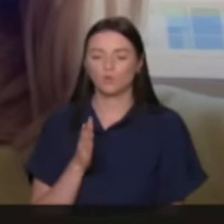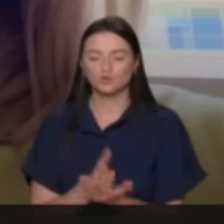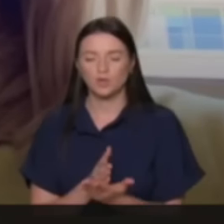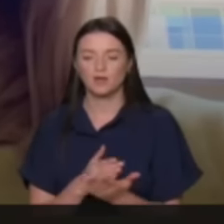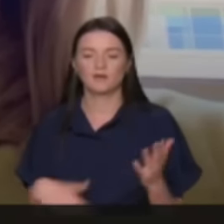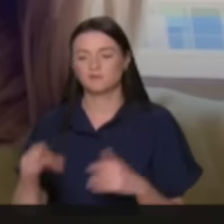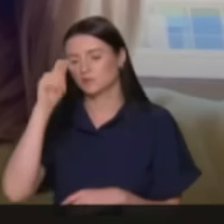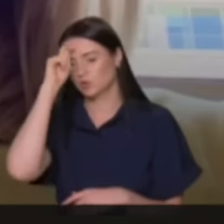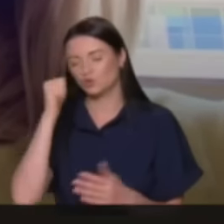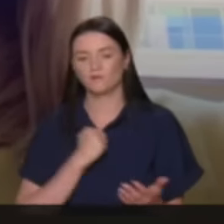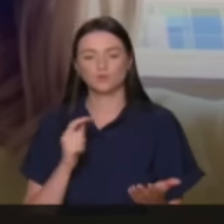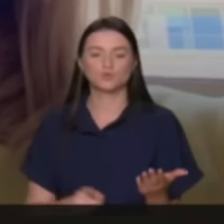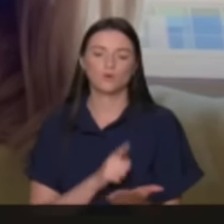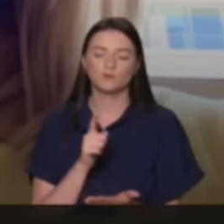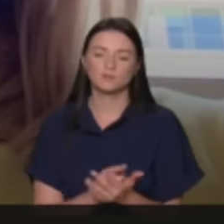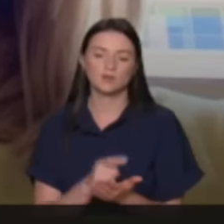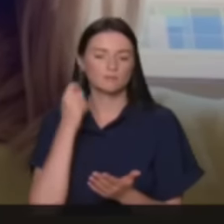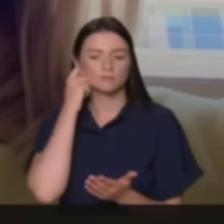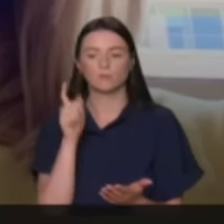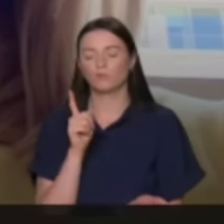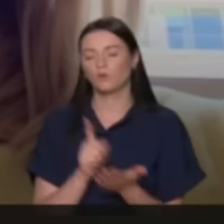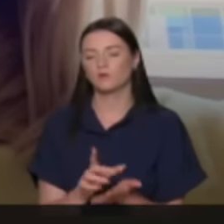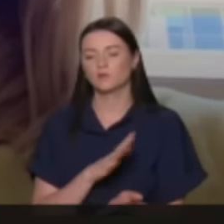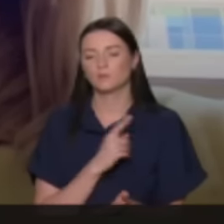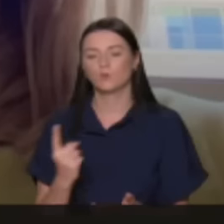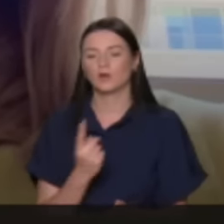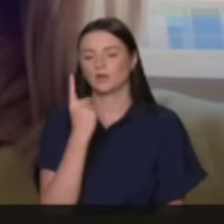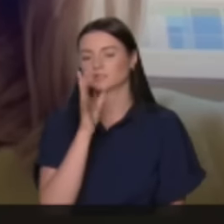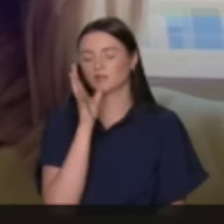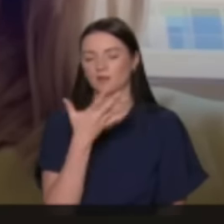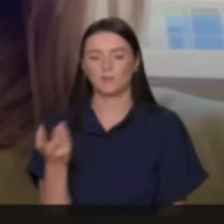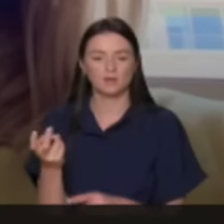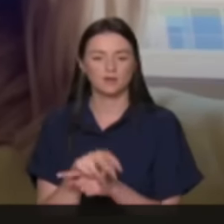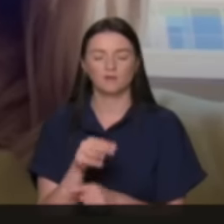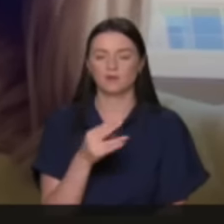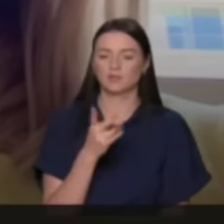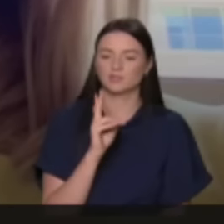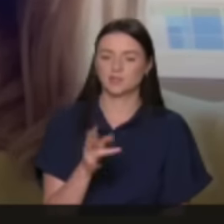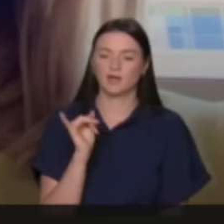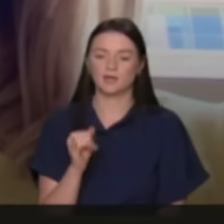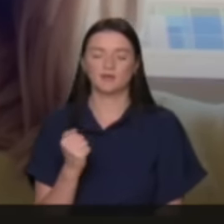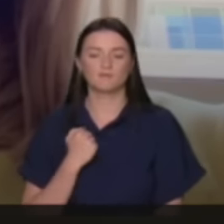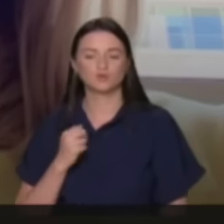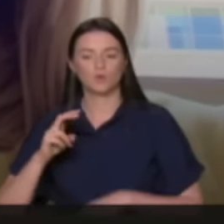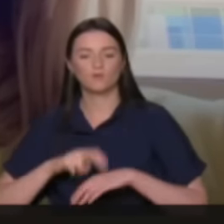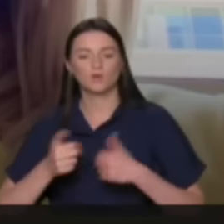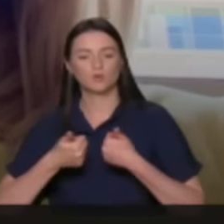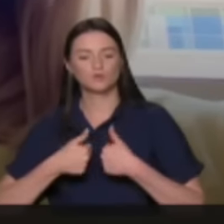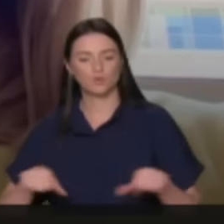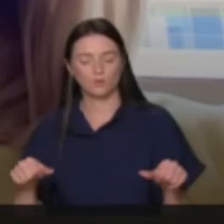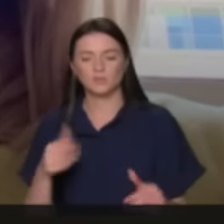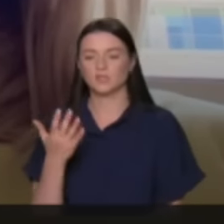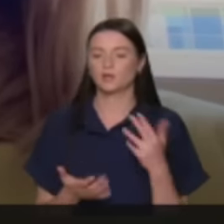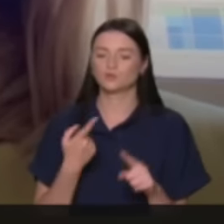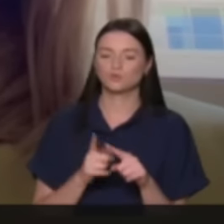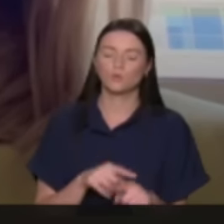чоловіки військовозобов'язаного віку повинні були раз на 5 років з'являтися до ТЦК і проходити військово-лікарську комісію. Якщо ж цього